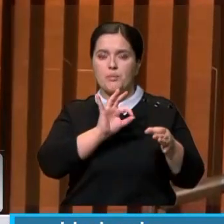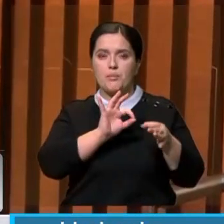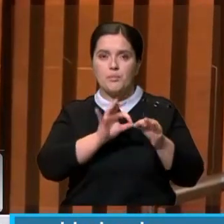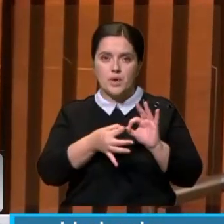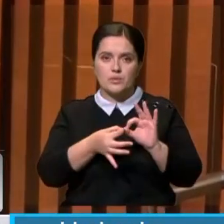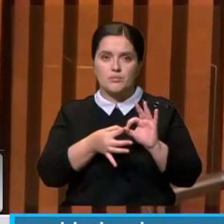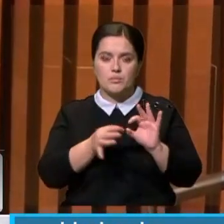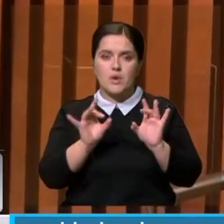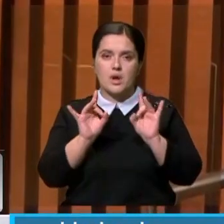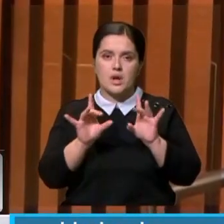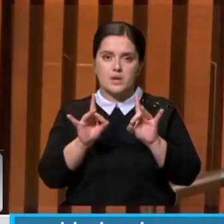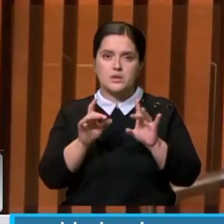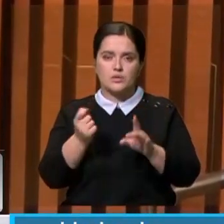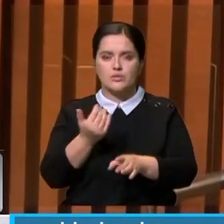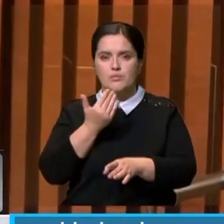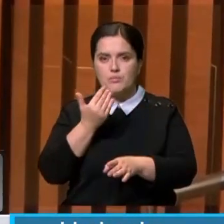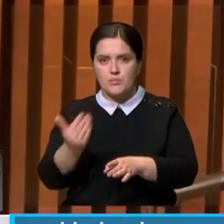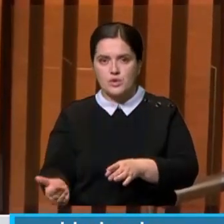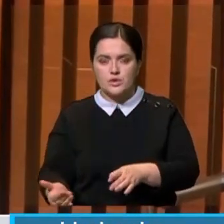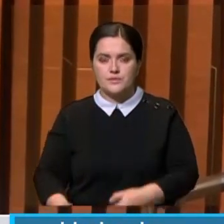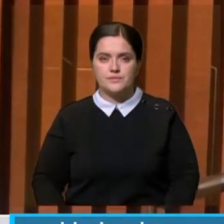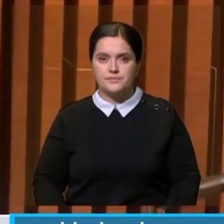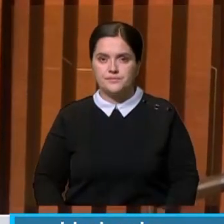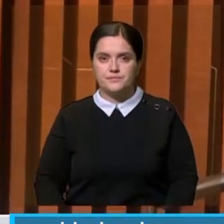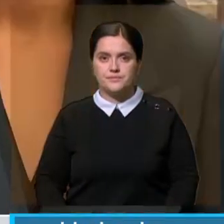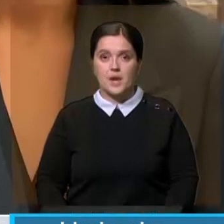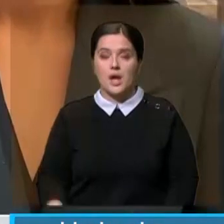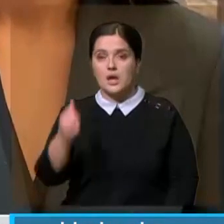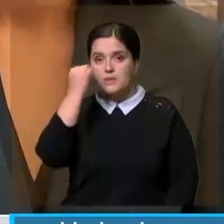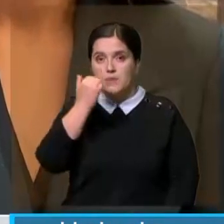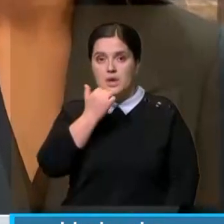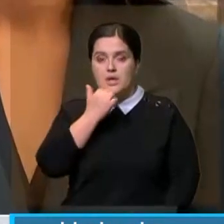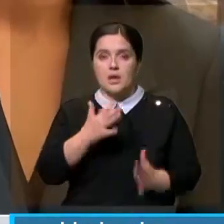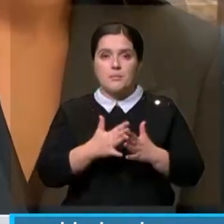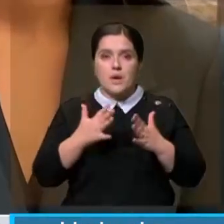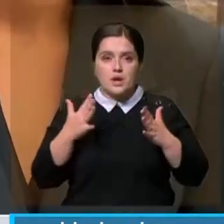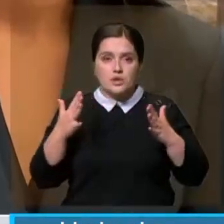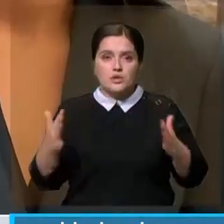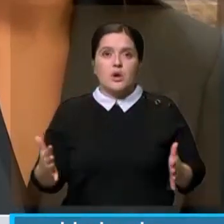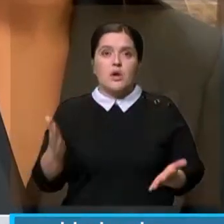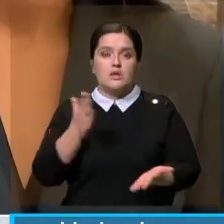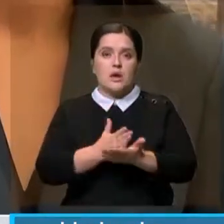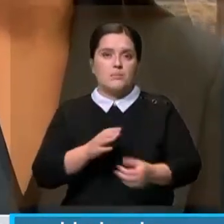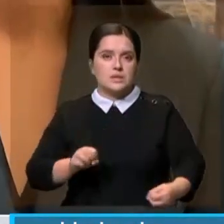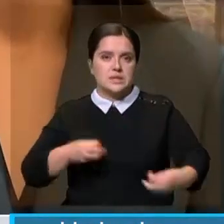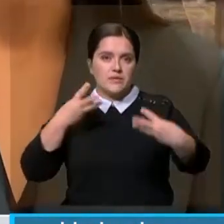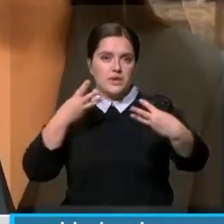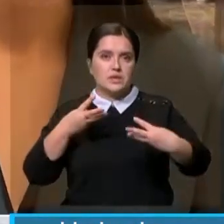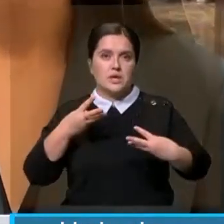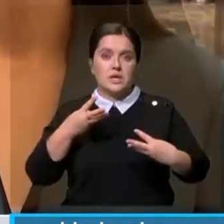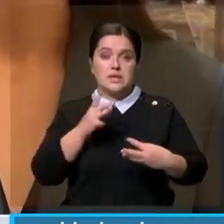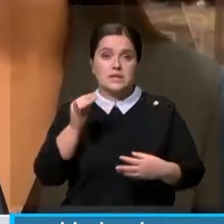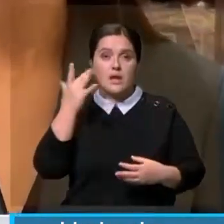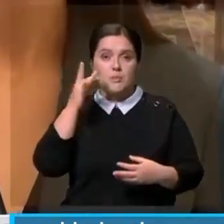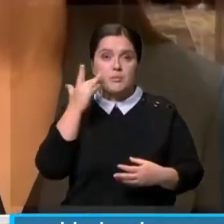уже расскажем позже. Ну что ж, Динара, спасибо большое. Держите нас в курсе. Напомню, на прямой связи со студией из Нью-Йорка была